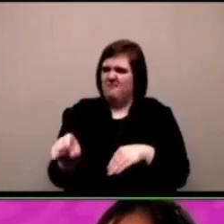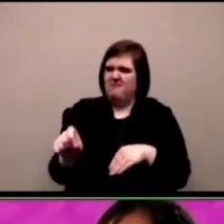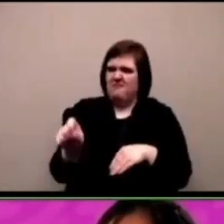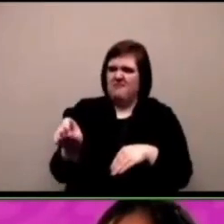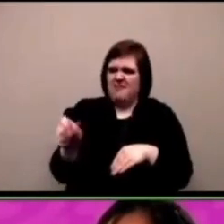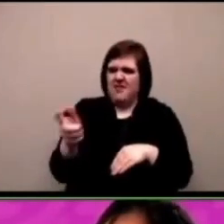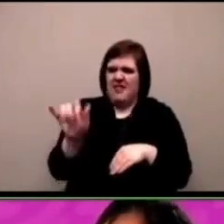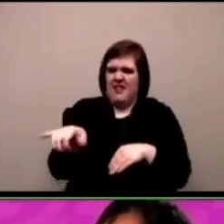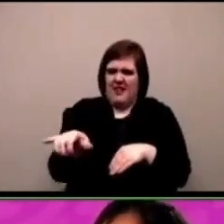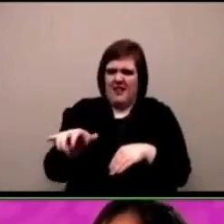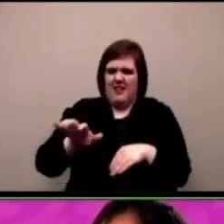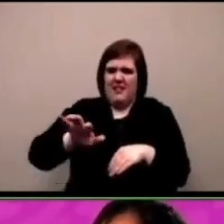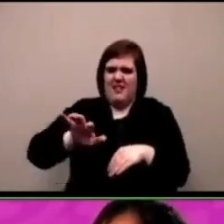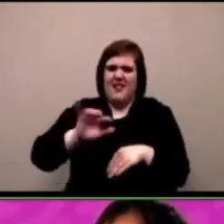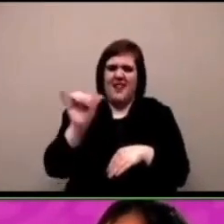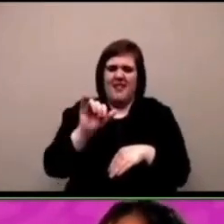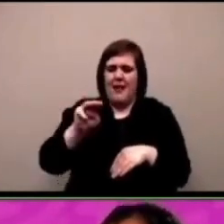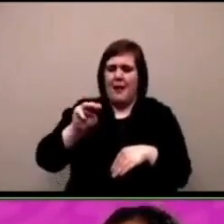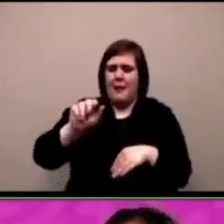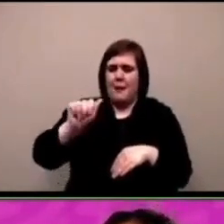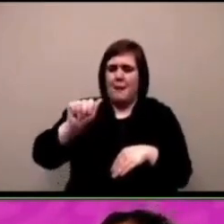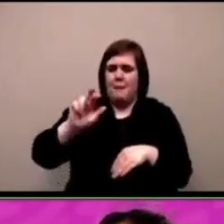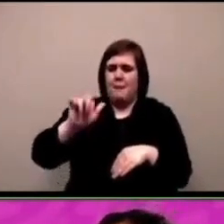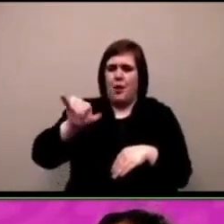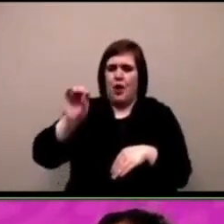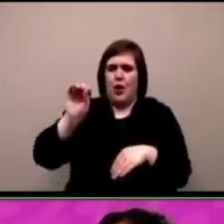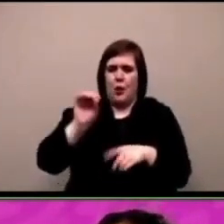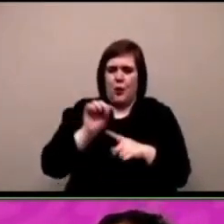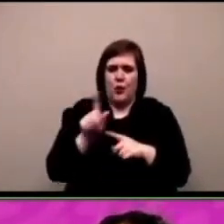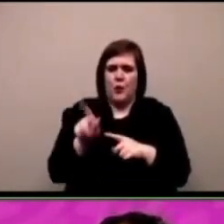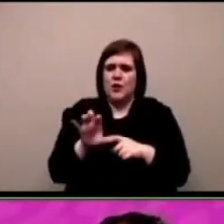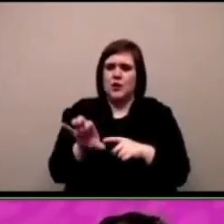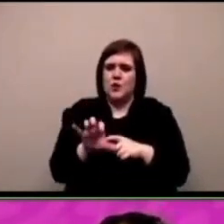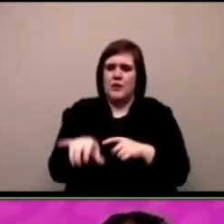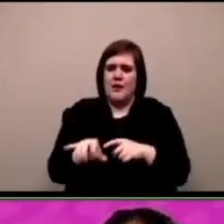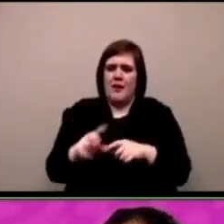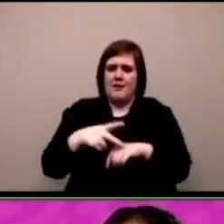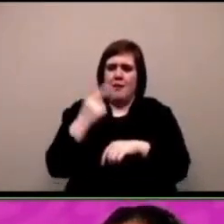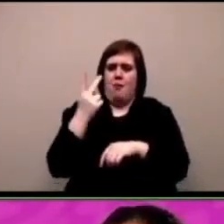ですね下から上にをプッシュされたということですね